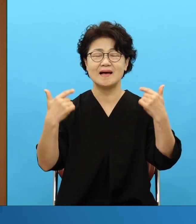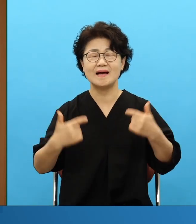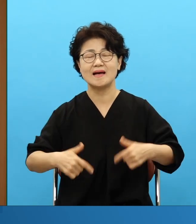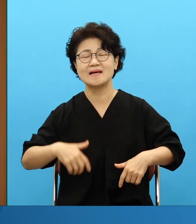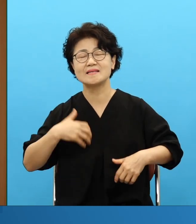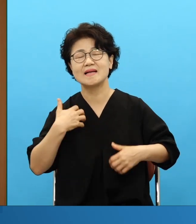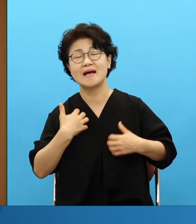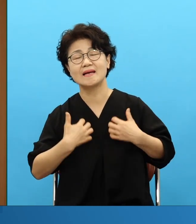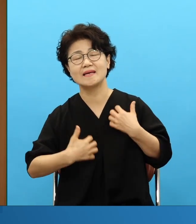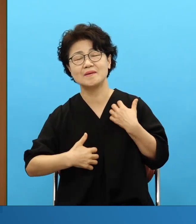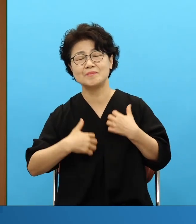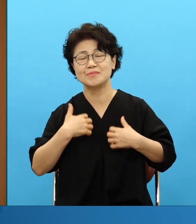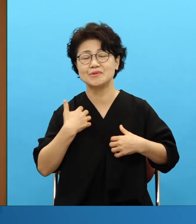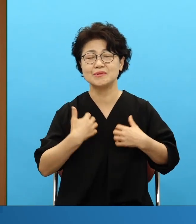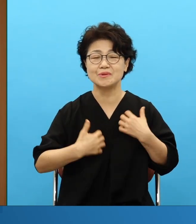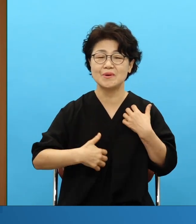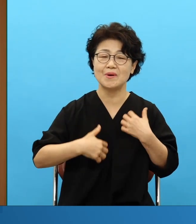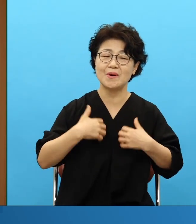항상